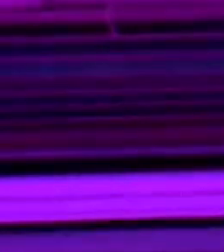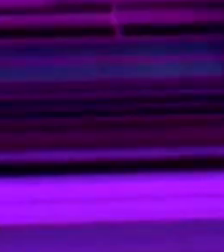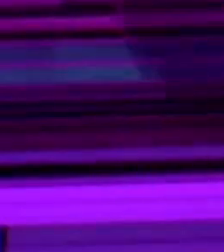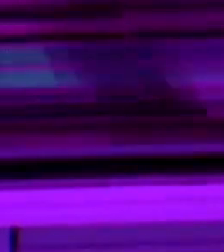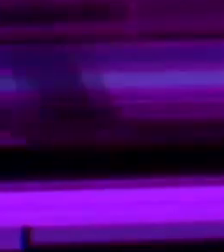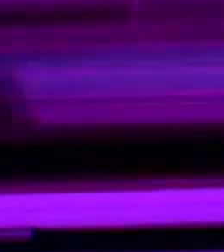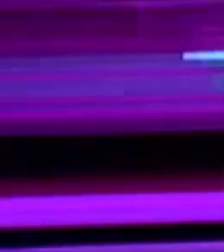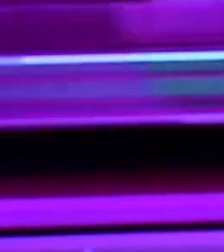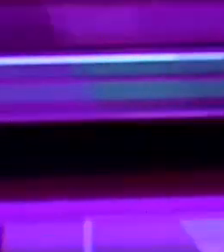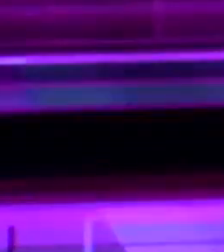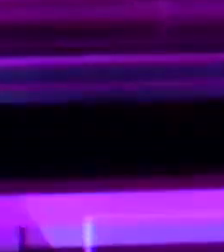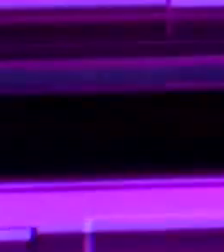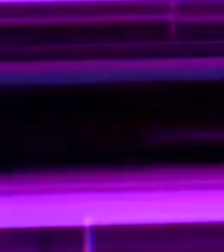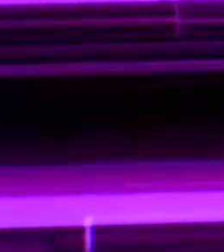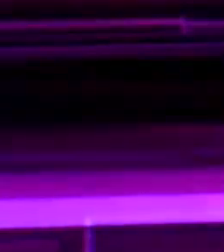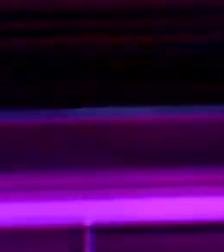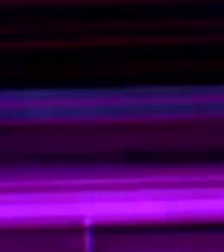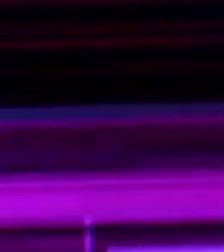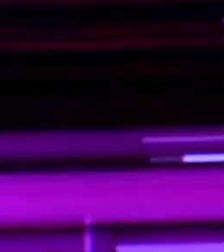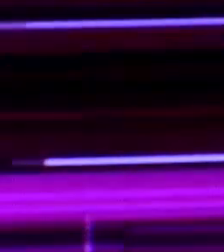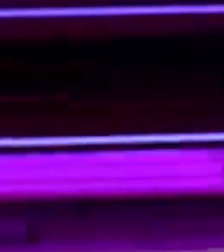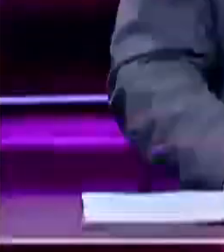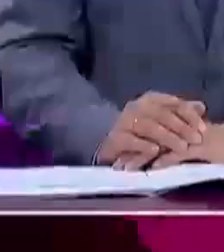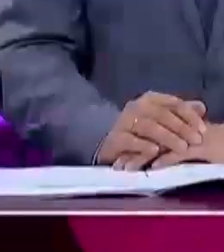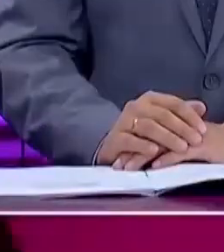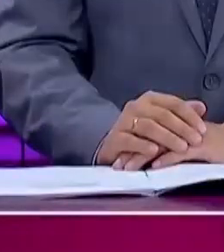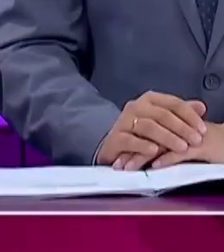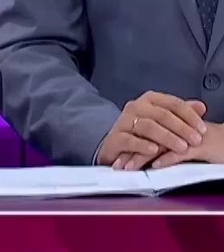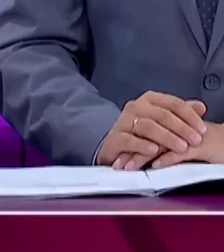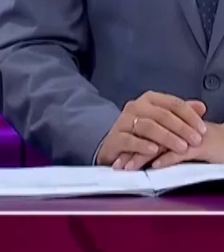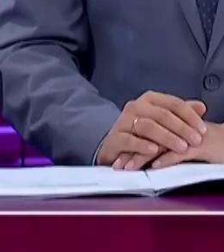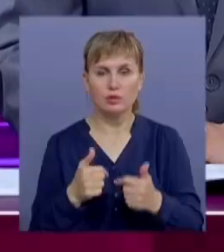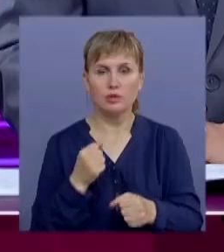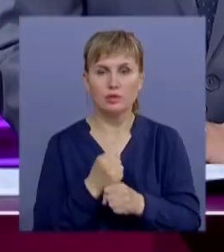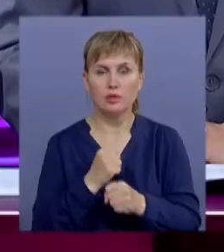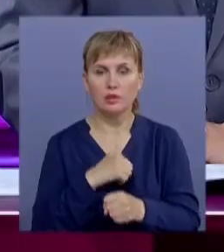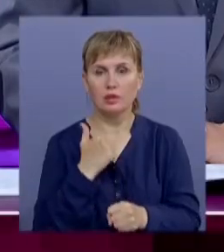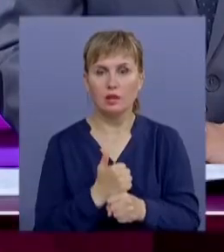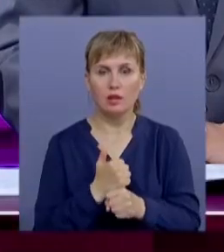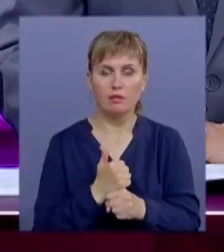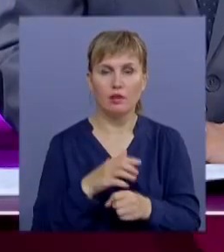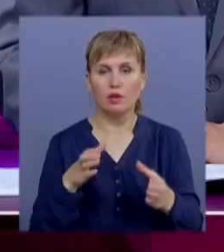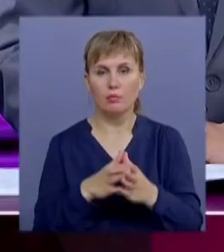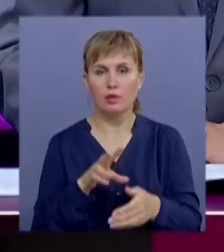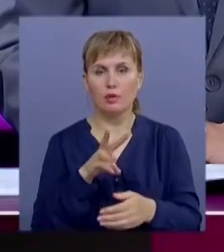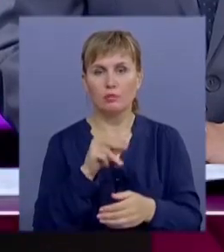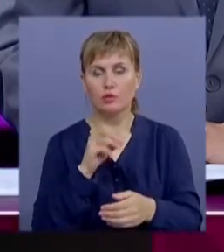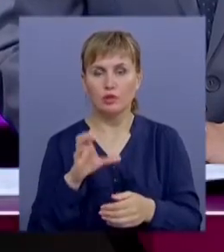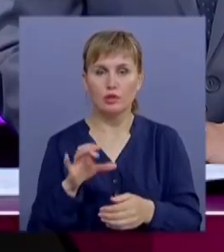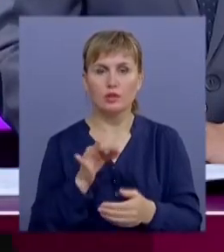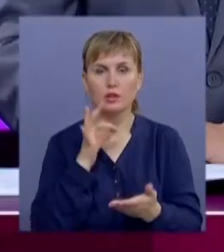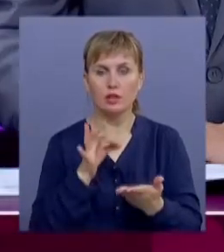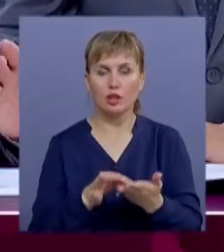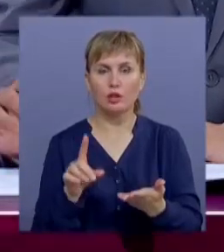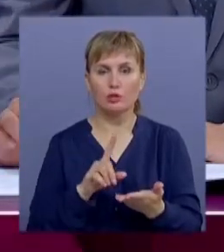На восстановление Арыси необходимо около 20 миллиардов тенге. Такими подсчетами поделился глава комитета по ЧС. При этом Владимир Беккер подчеркнул,